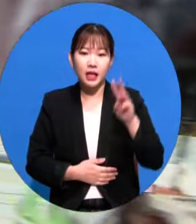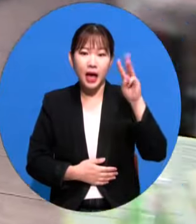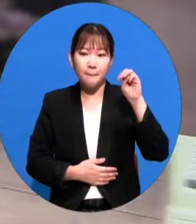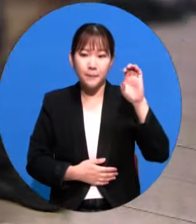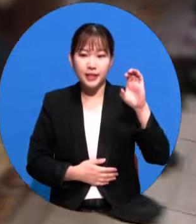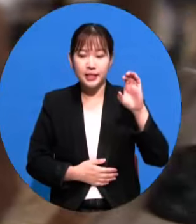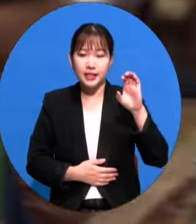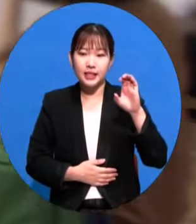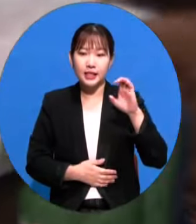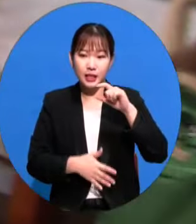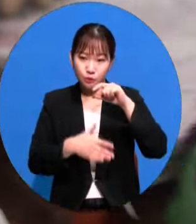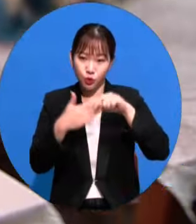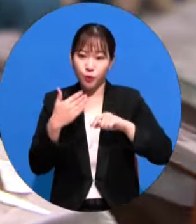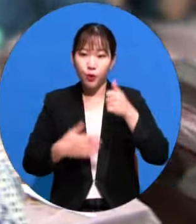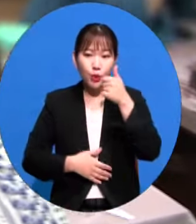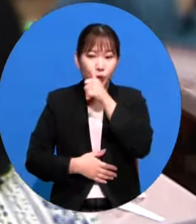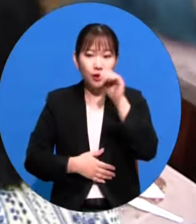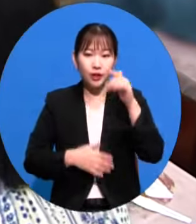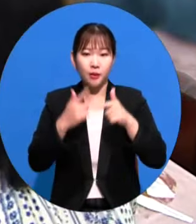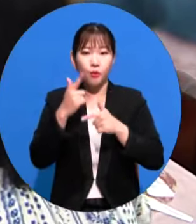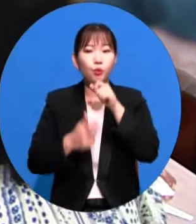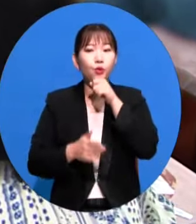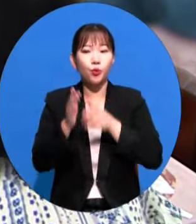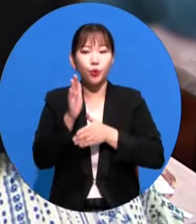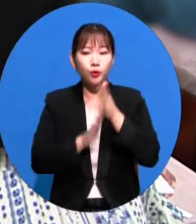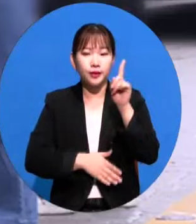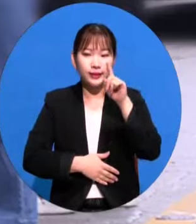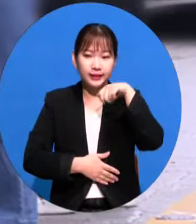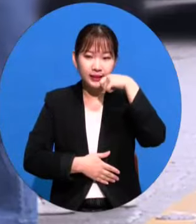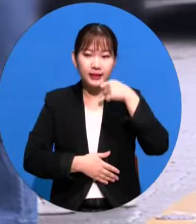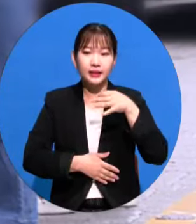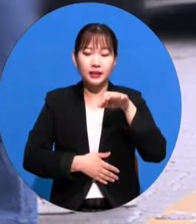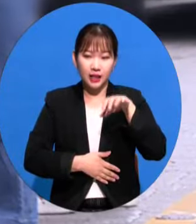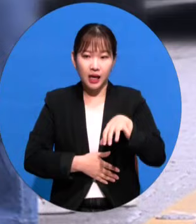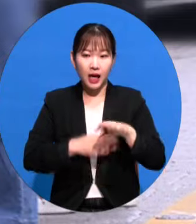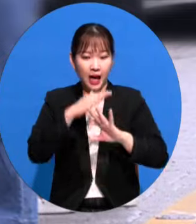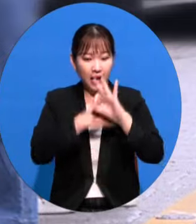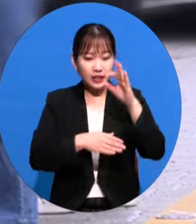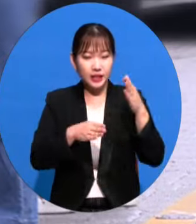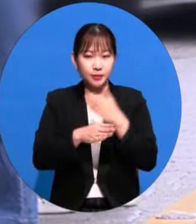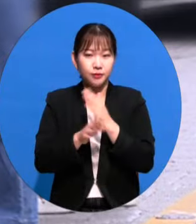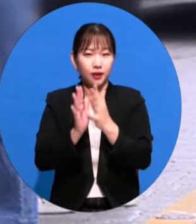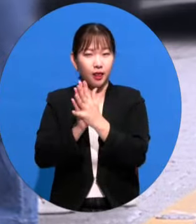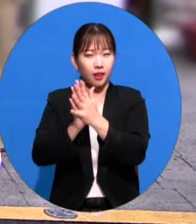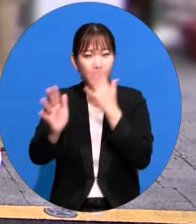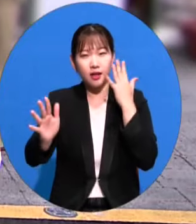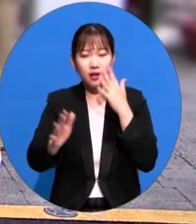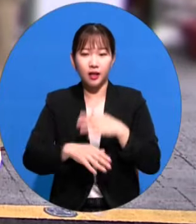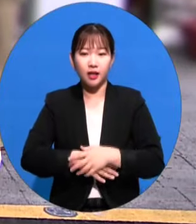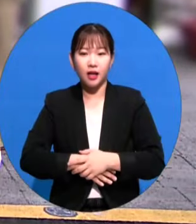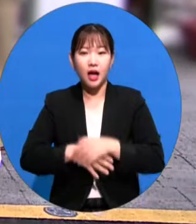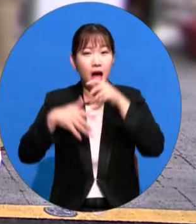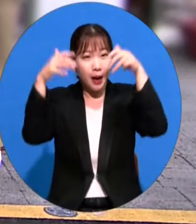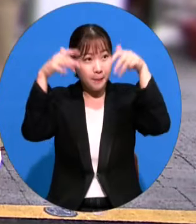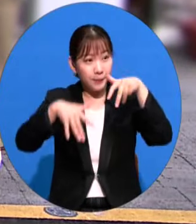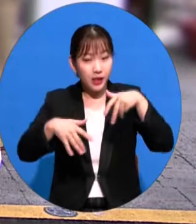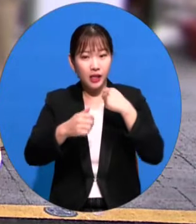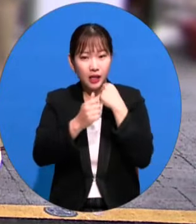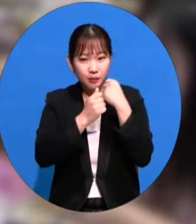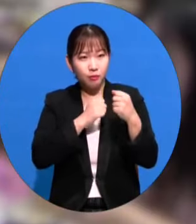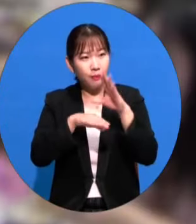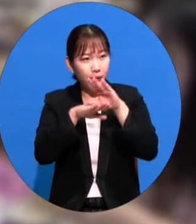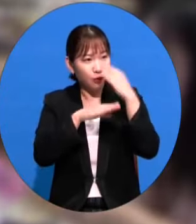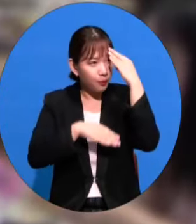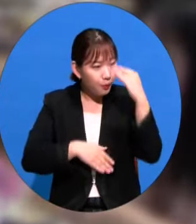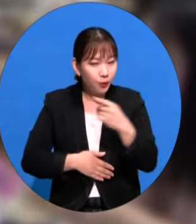MBC 예능 프로그램에 소개된 목포 원도심의 한 식당. 오전부터 문전성시입니다. 비가 오는데도 방송을